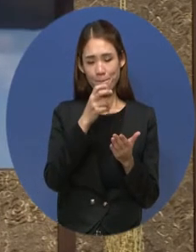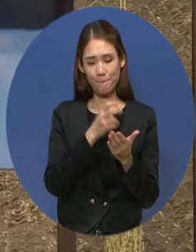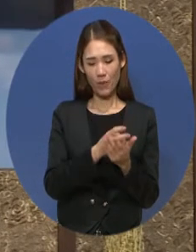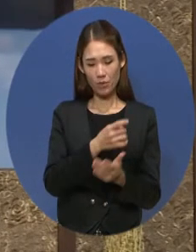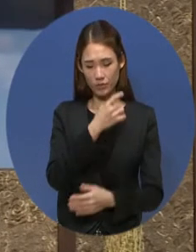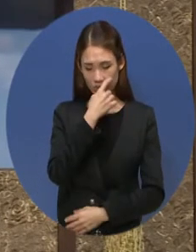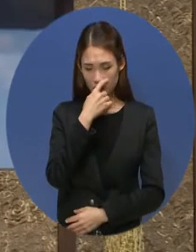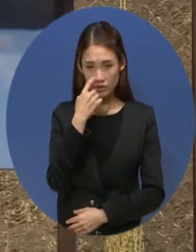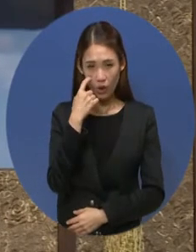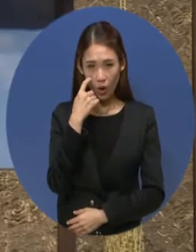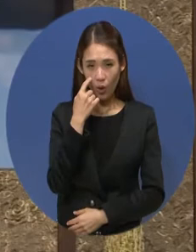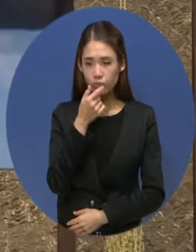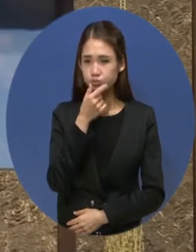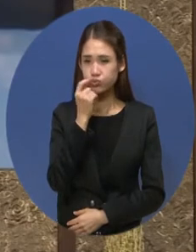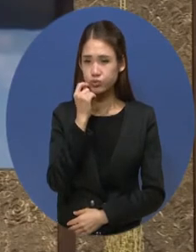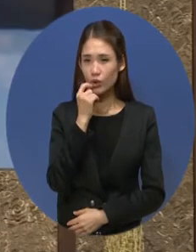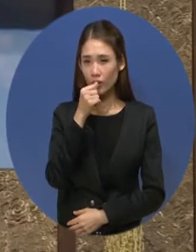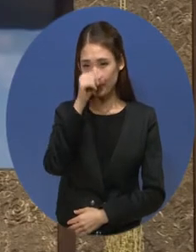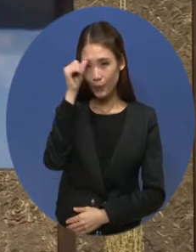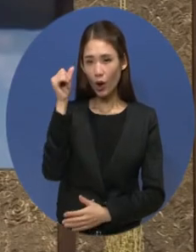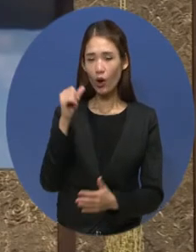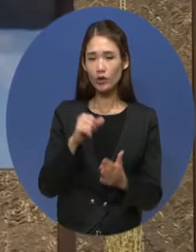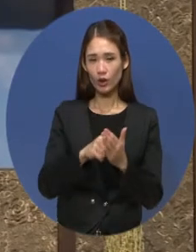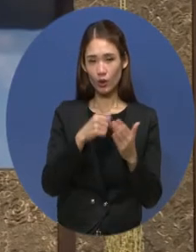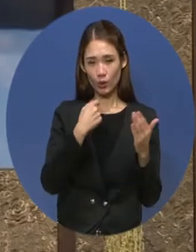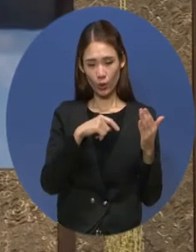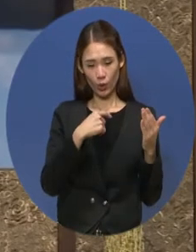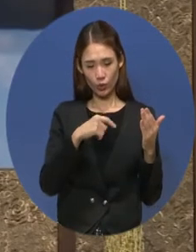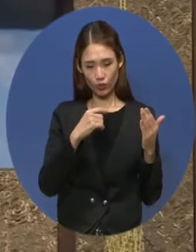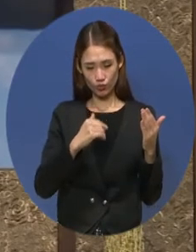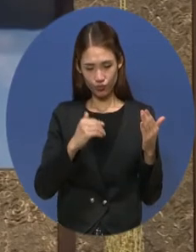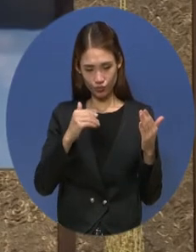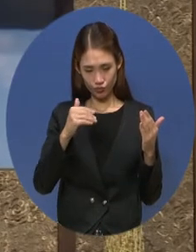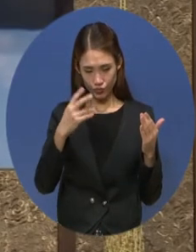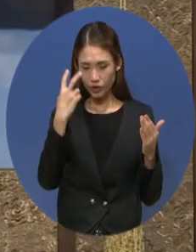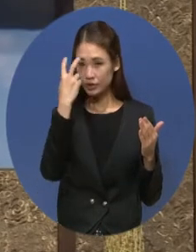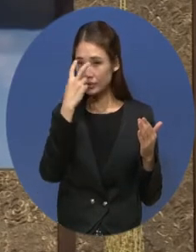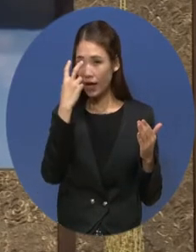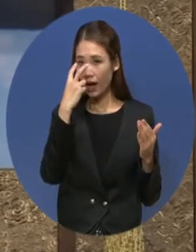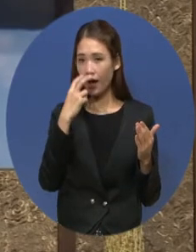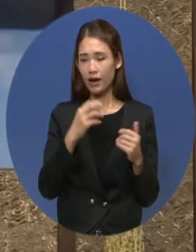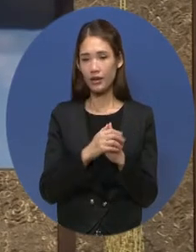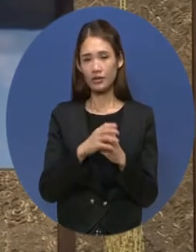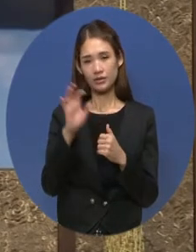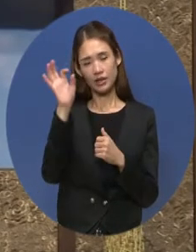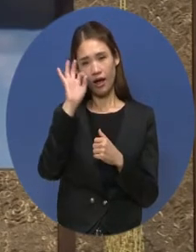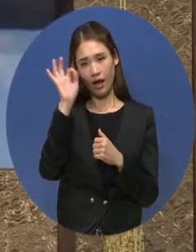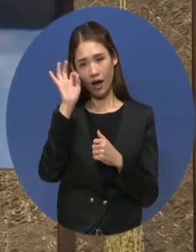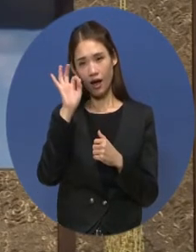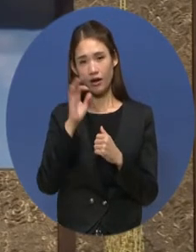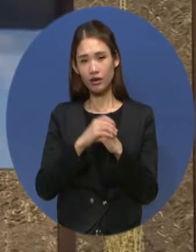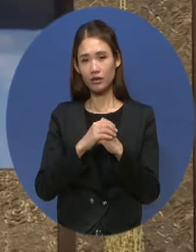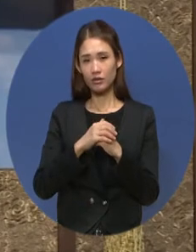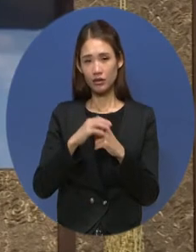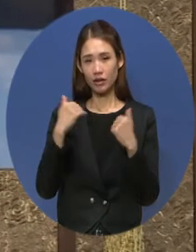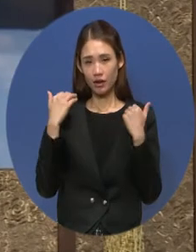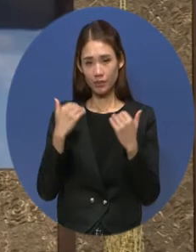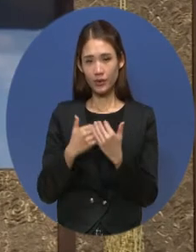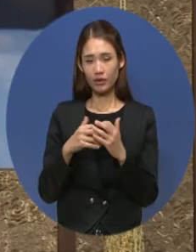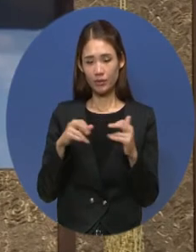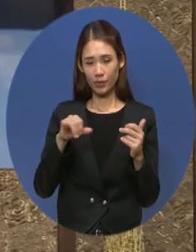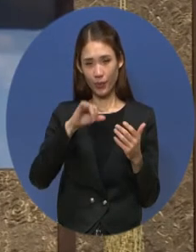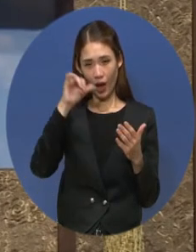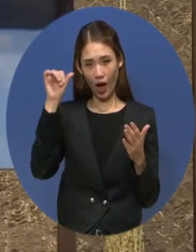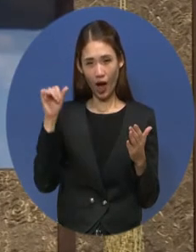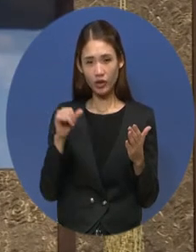이제 평생교육법 에서 이제 이 근거를 찾습니다 그래서 이제 장애인 발달장애 발 결정인 에 대한 평생교육 이런